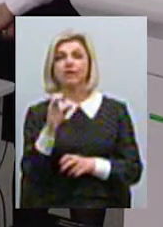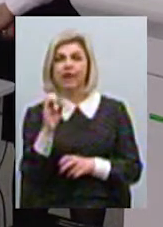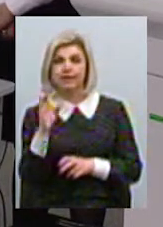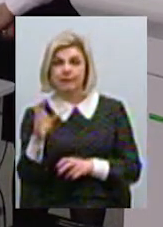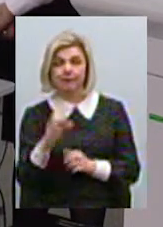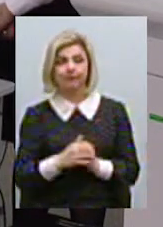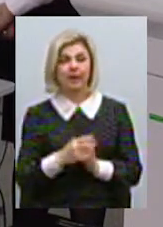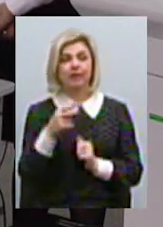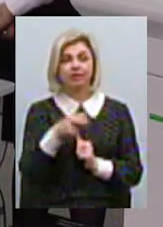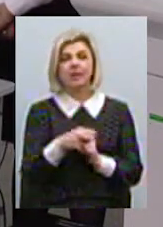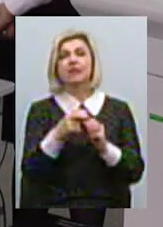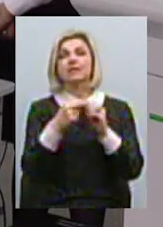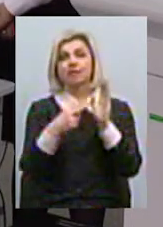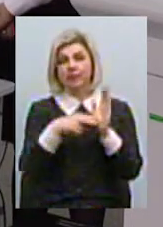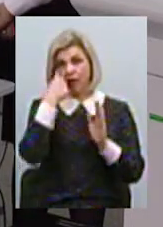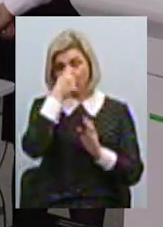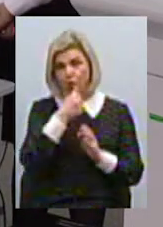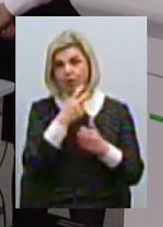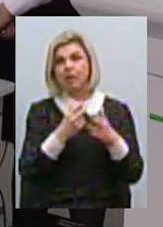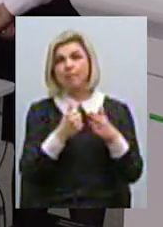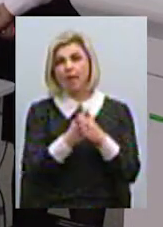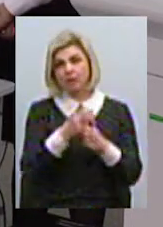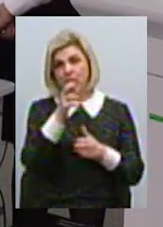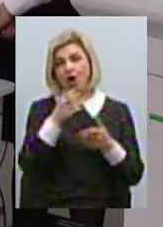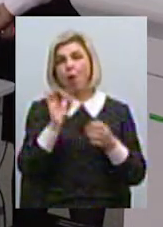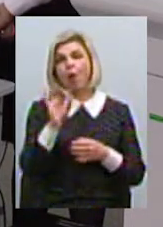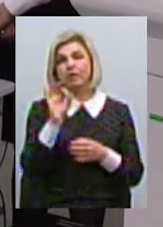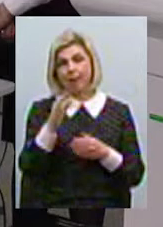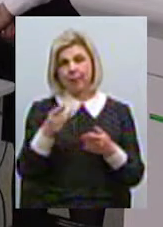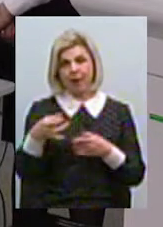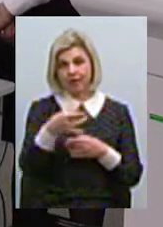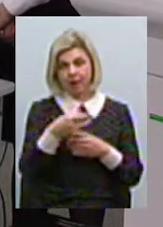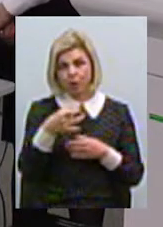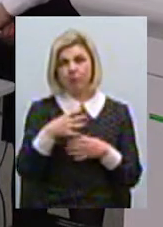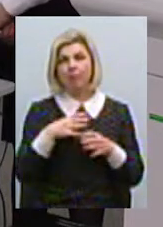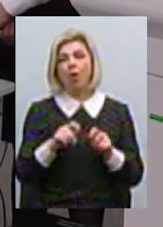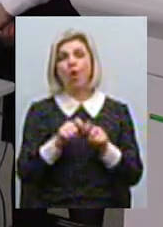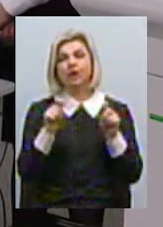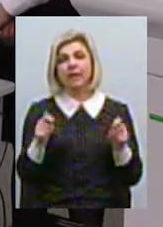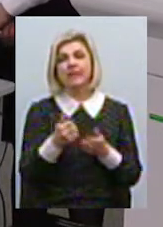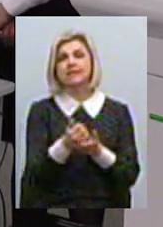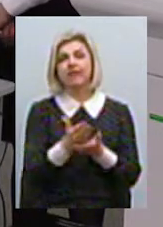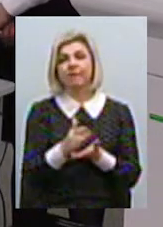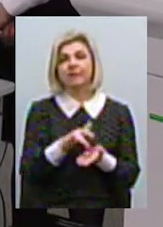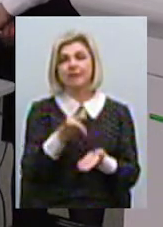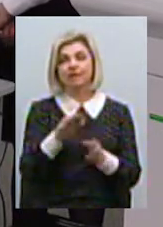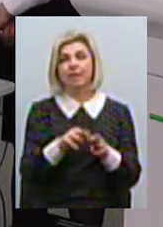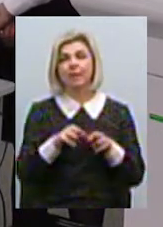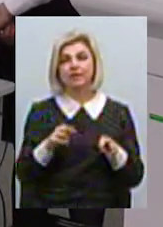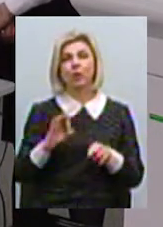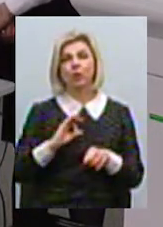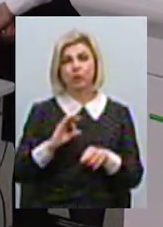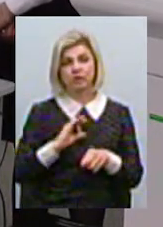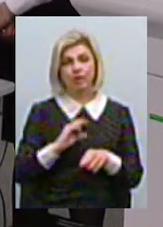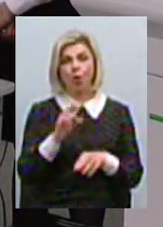липня 2018 року на базі корабельного відділу державної реєстрації актів цивільного стану було відкрито сервісний центр Міністерства юстиції України